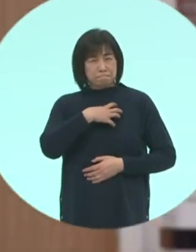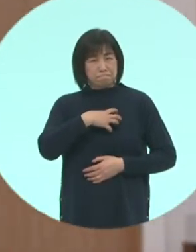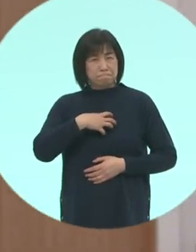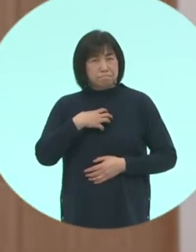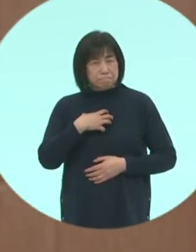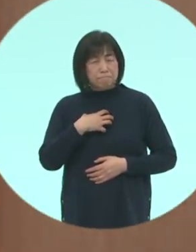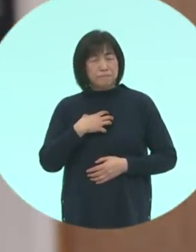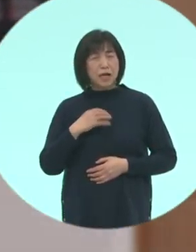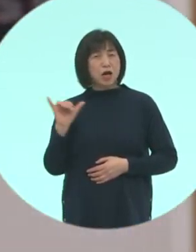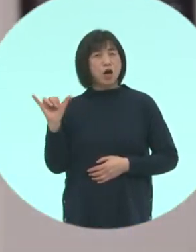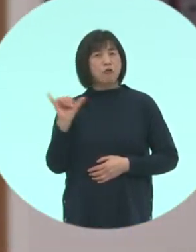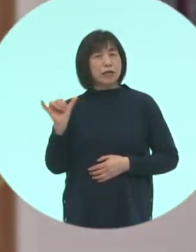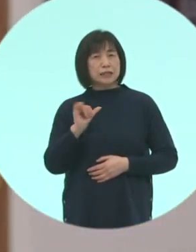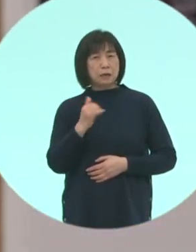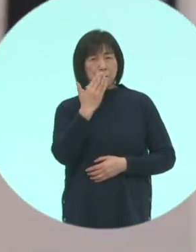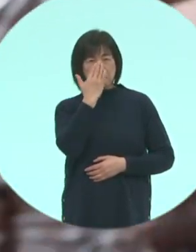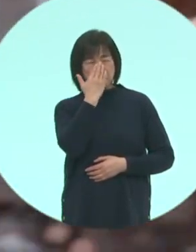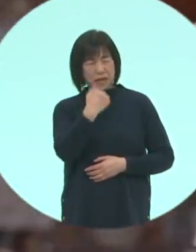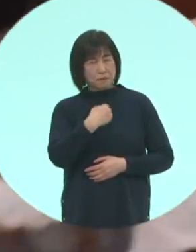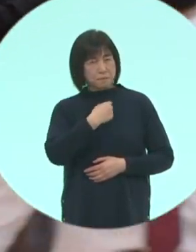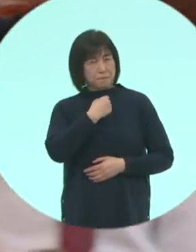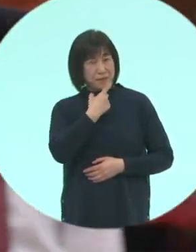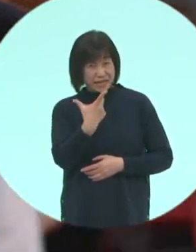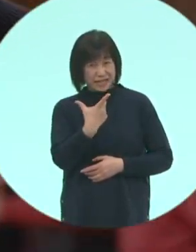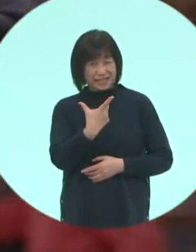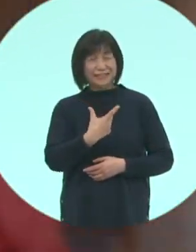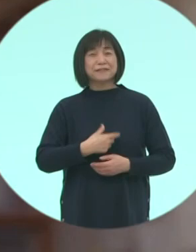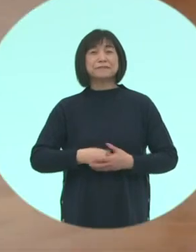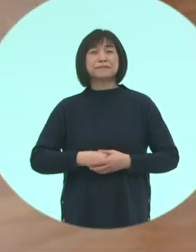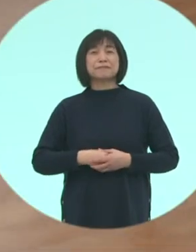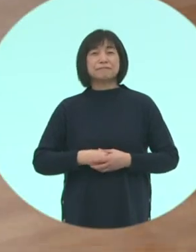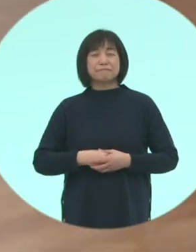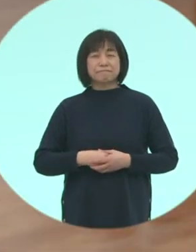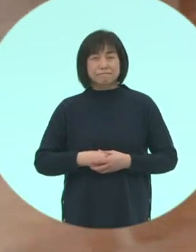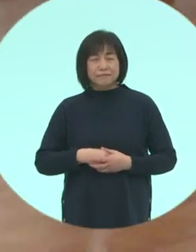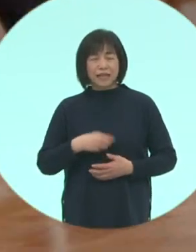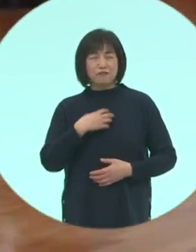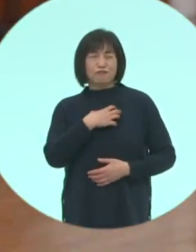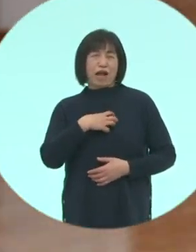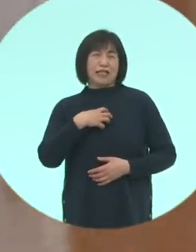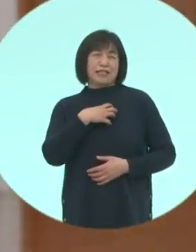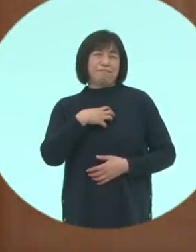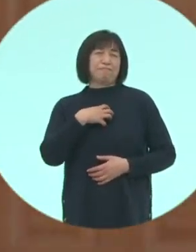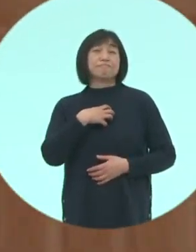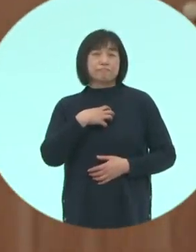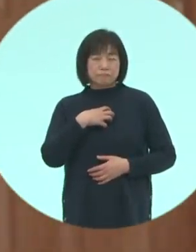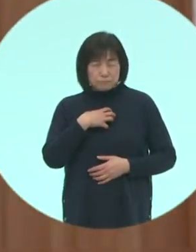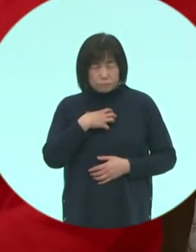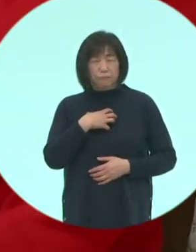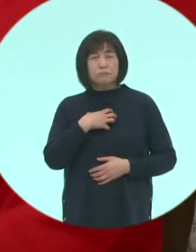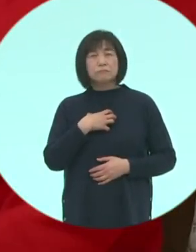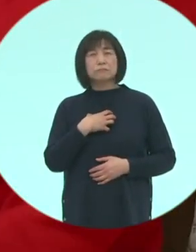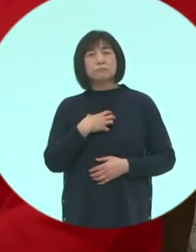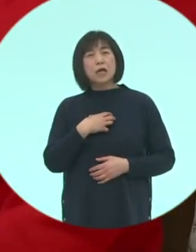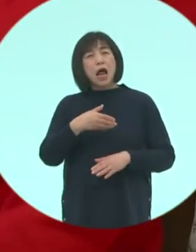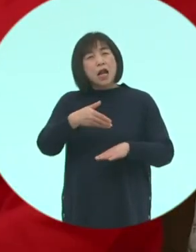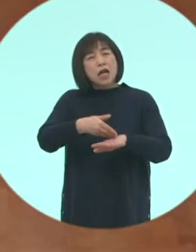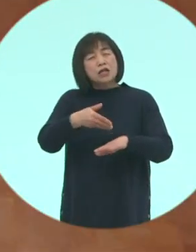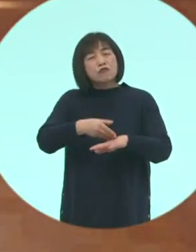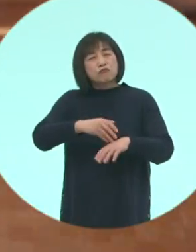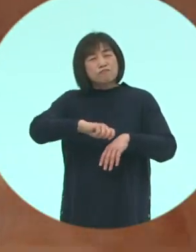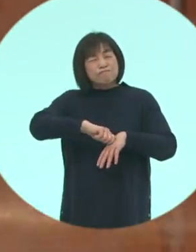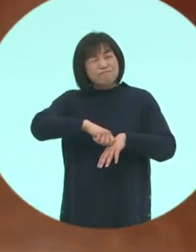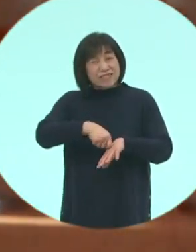人の負けん気に火をつけました。 さすがにちょっと悔しくてですね、もちろん踊ることは練習はつらかったですけど、